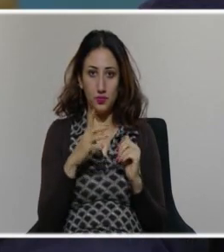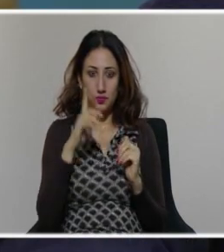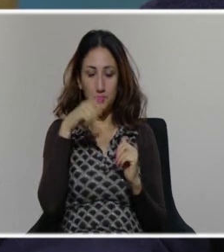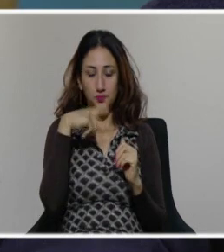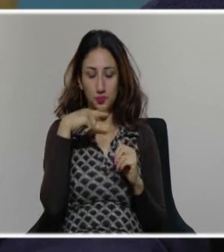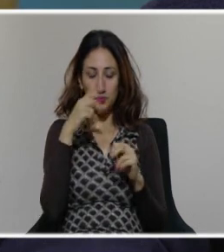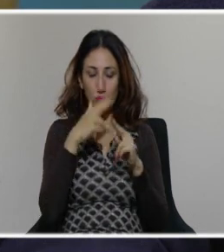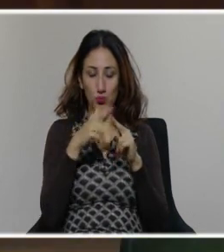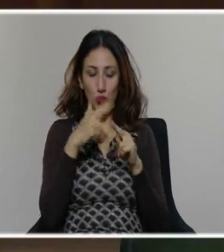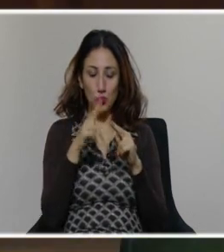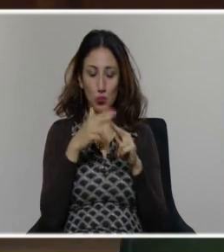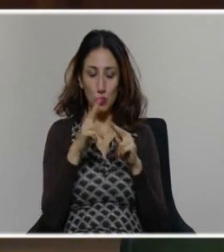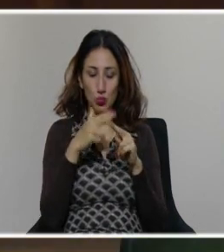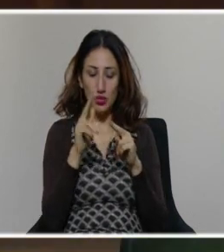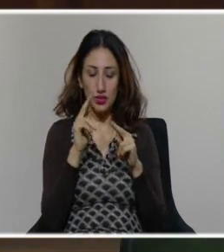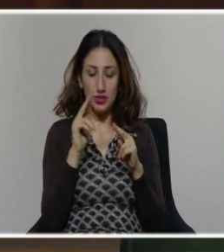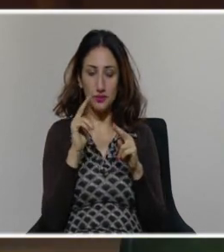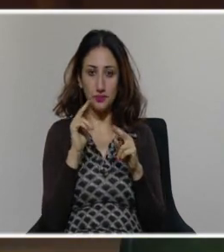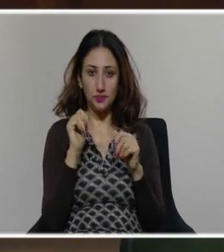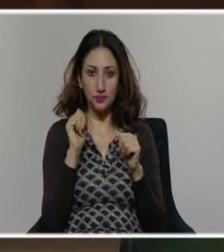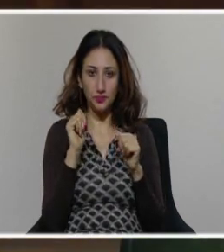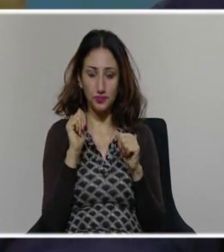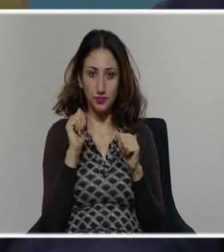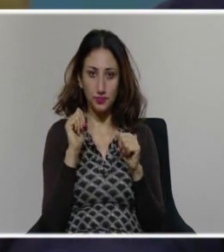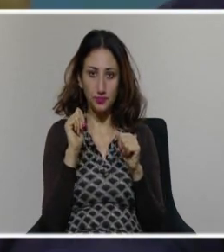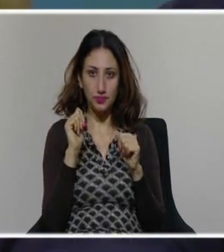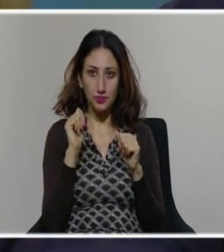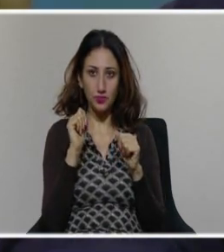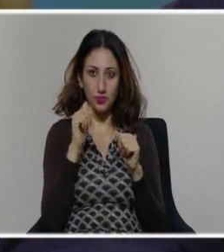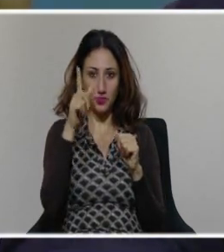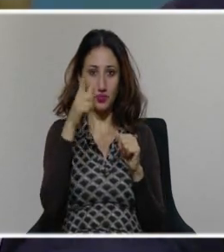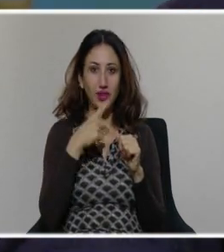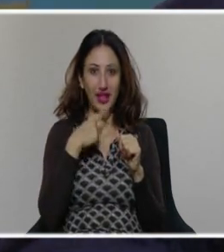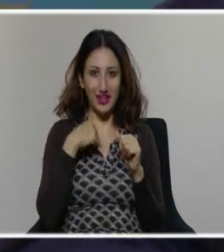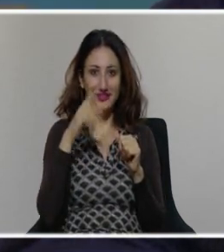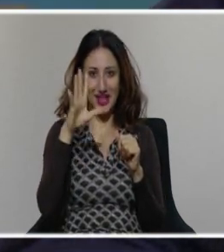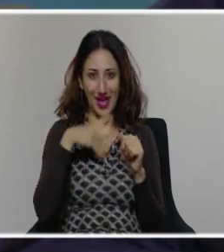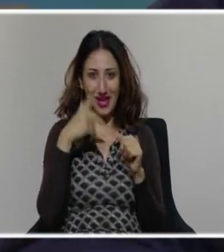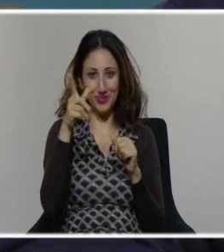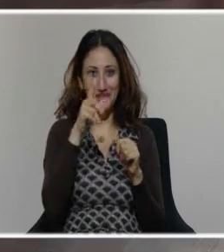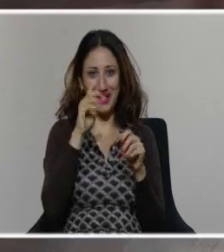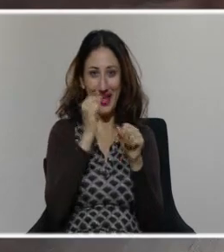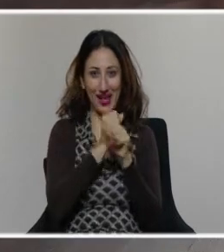ما اتعرض؟ يعني لما شفتيه قلتي كان نفسي اعمل الشخصيه دي. فوزيه فراويله.